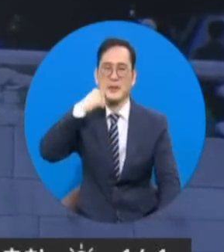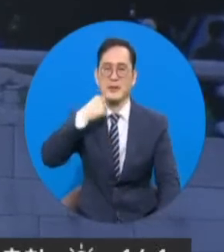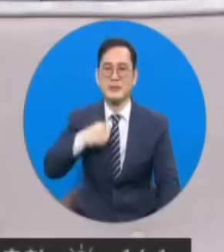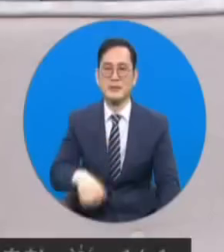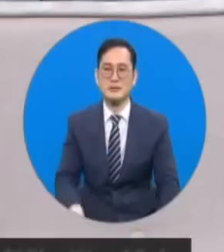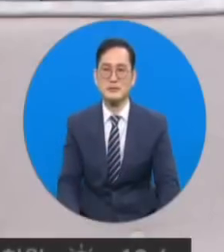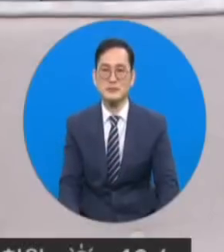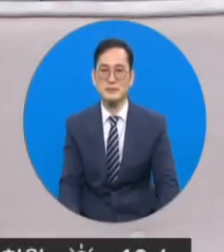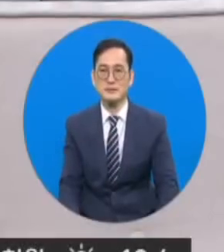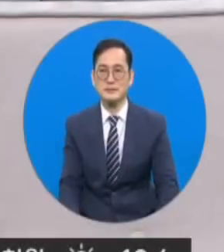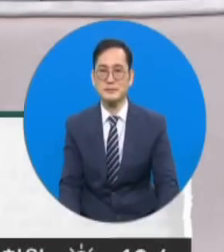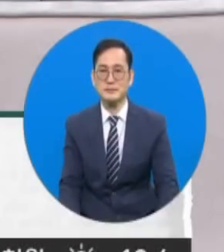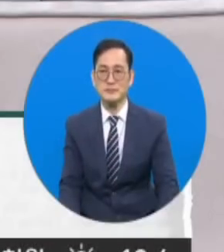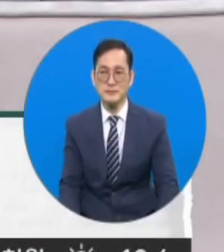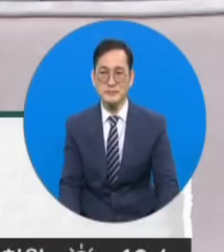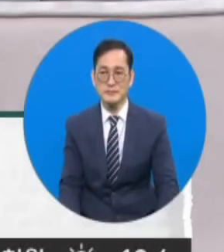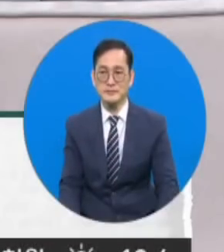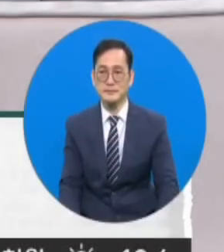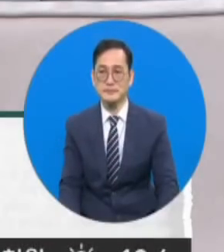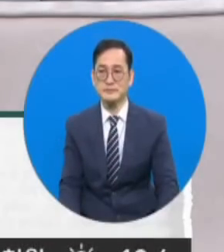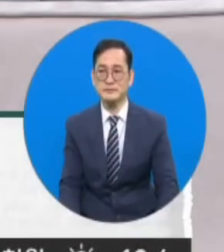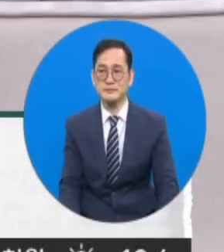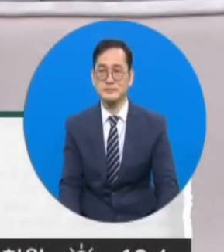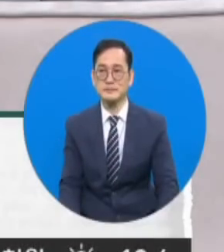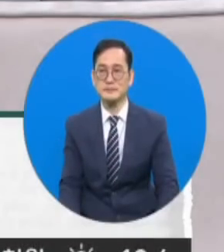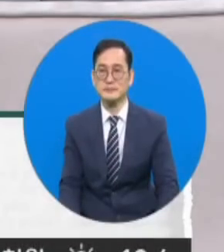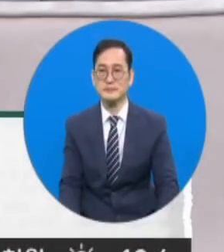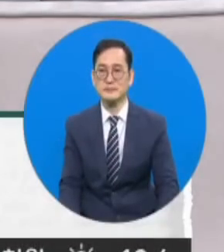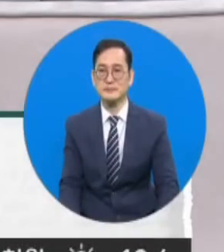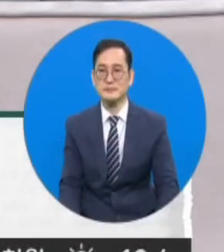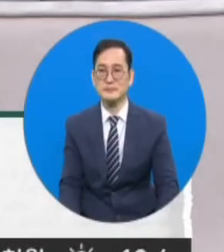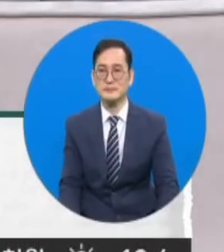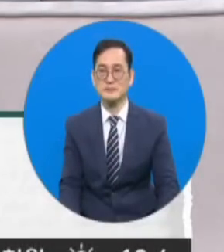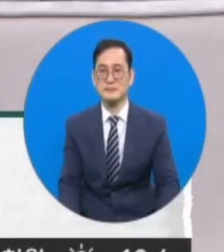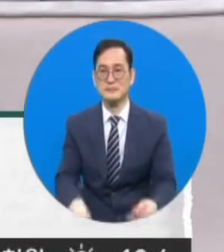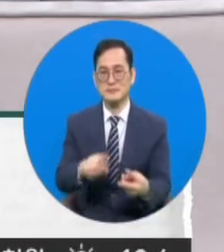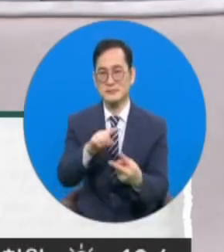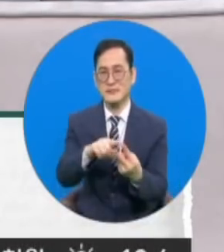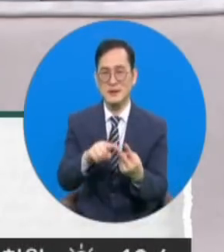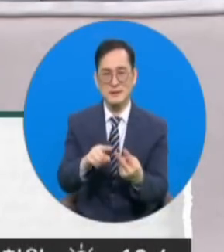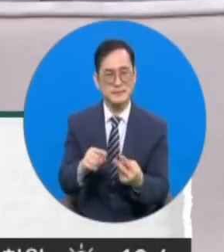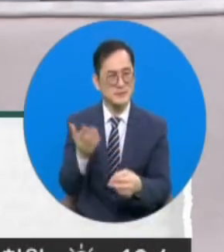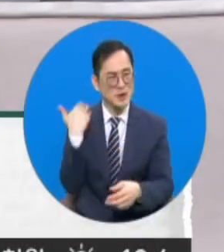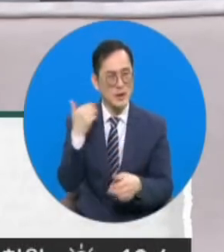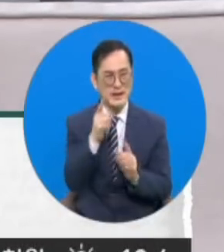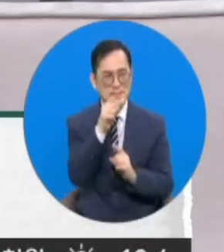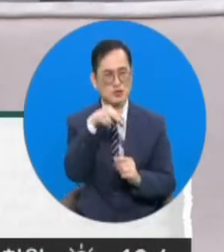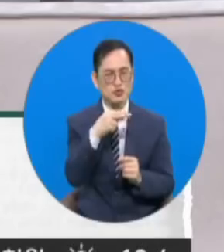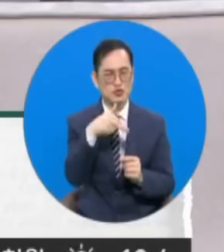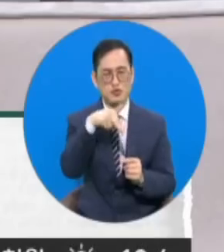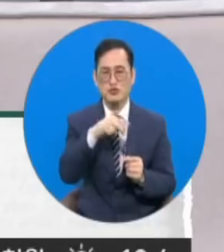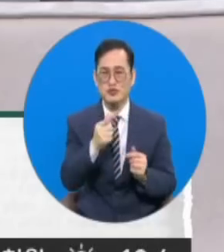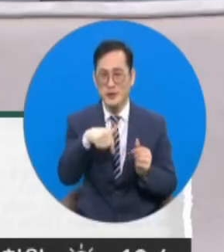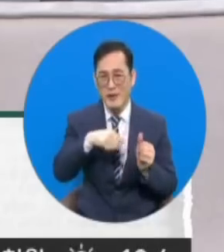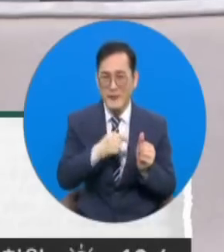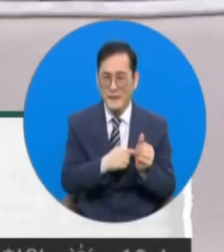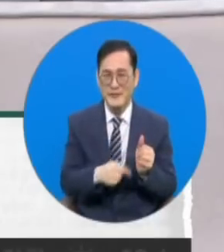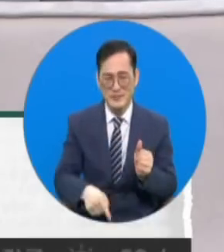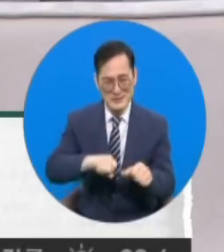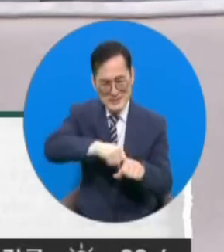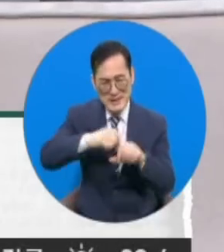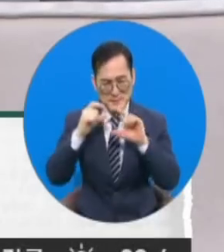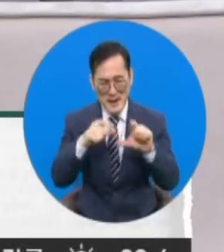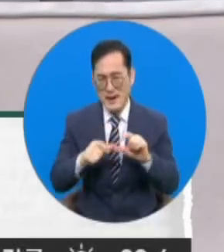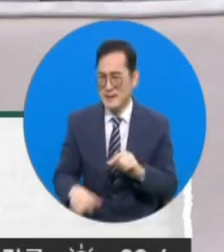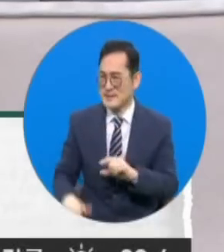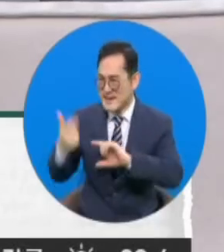그때 이제 가처분의 무한루프가 계속 됐었잖아요 가처분해서 또 가처분 신청하고 당이 그 혼돈